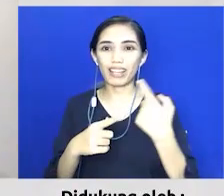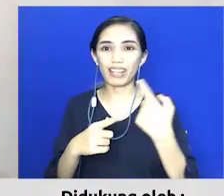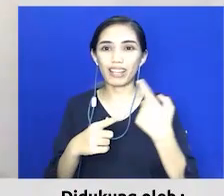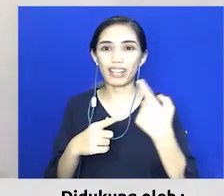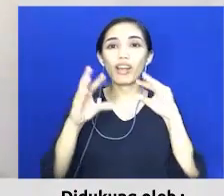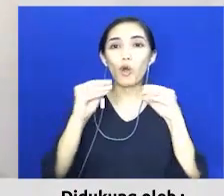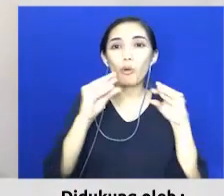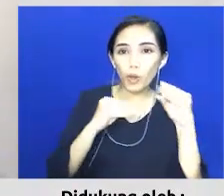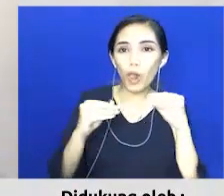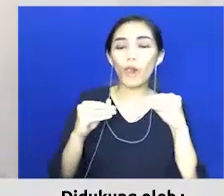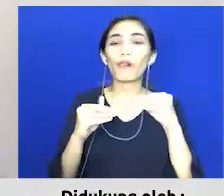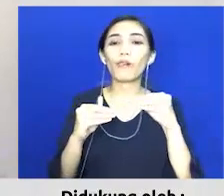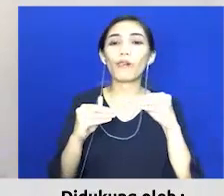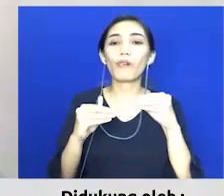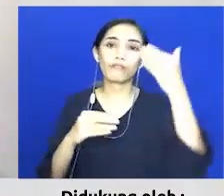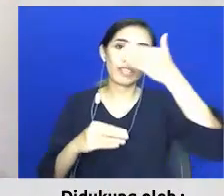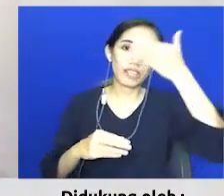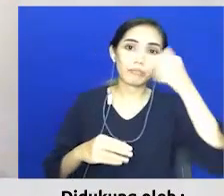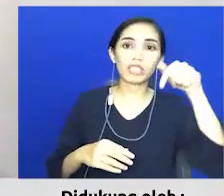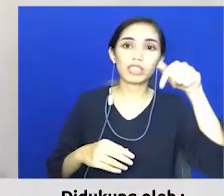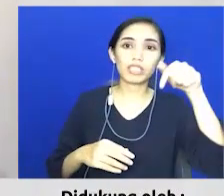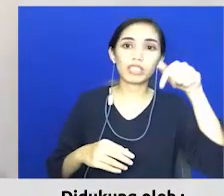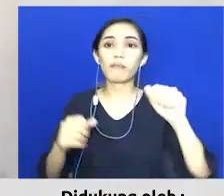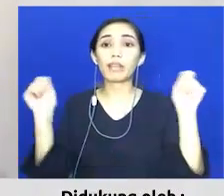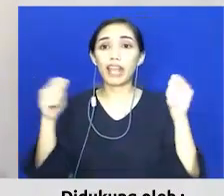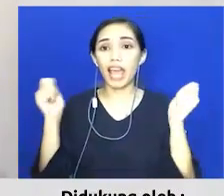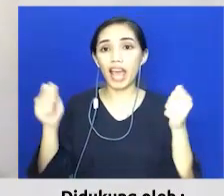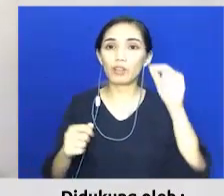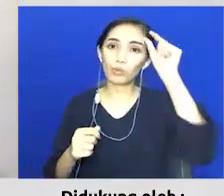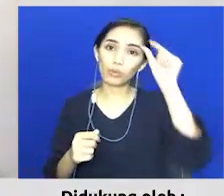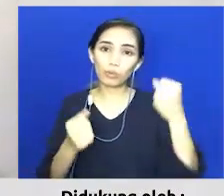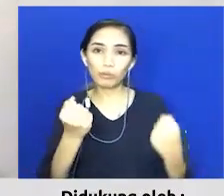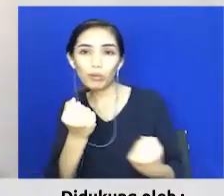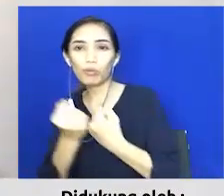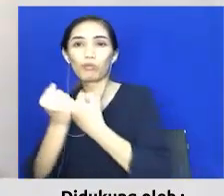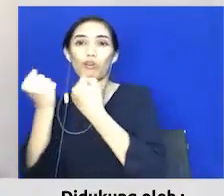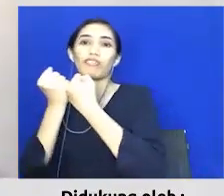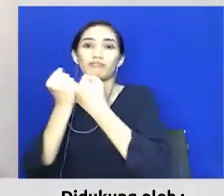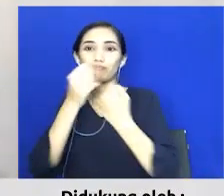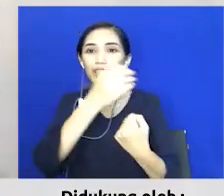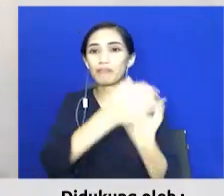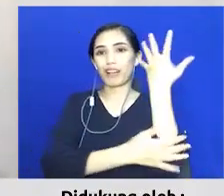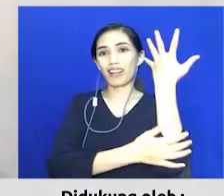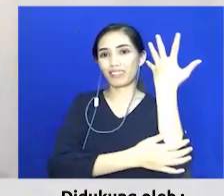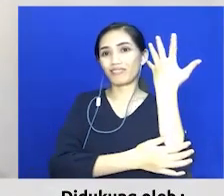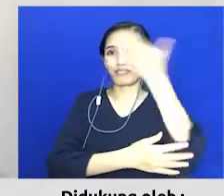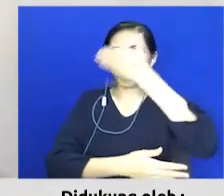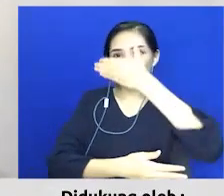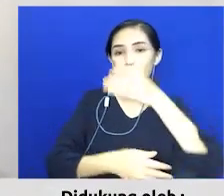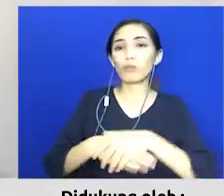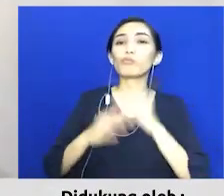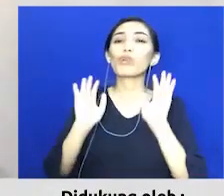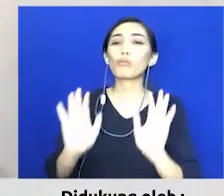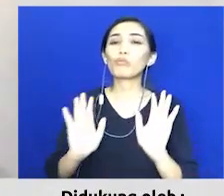ini bulan Maret itu biasa, Pak, bulan film. Orang semua bicara film. Tapi pada saat yang sama, ini juga perayaan untuk mulai mendorong